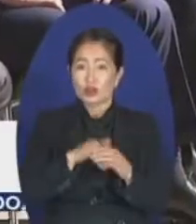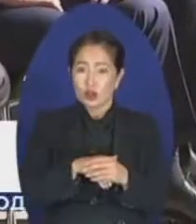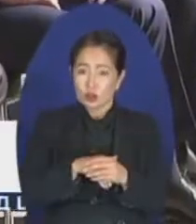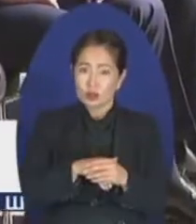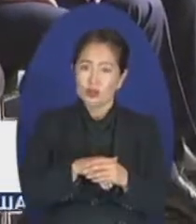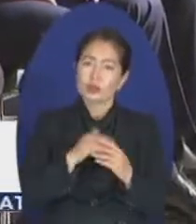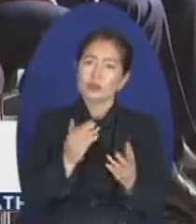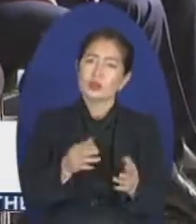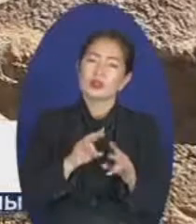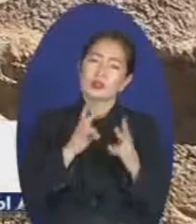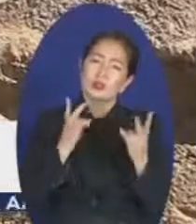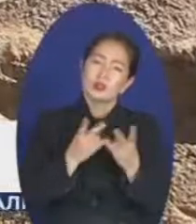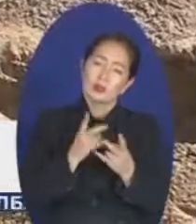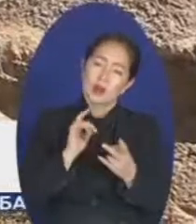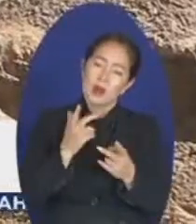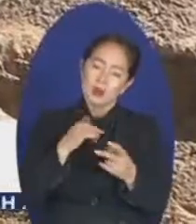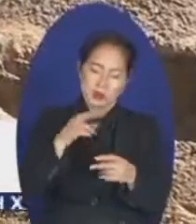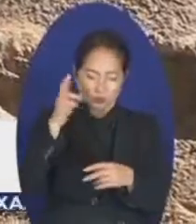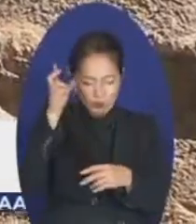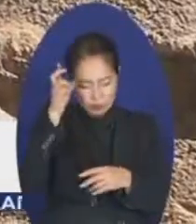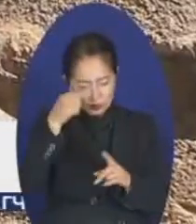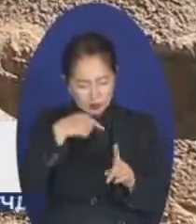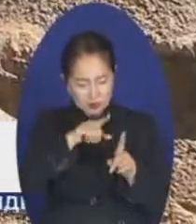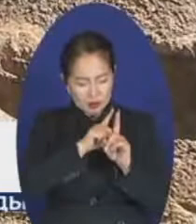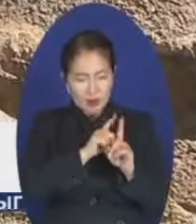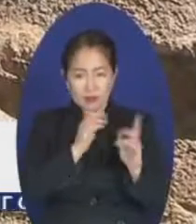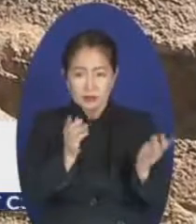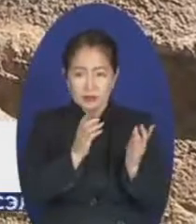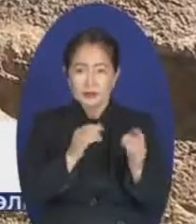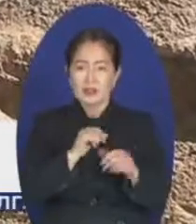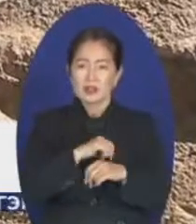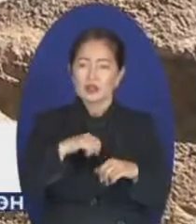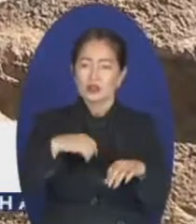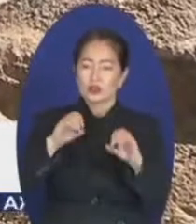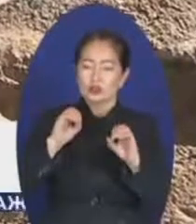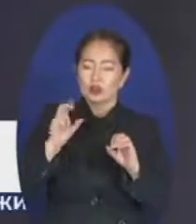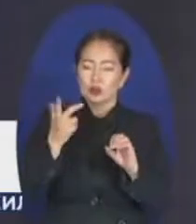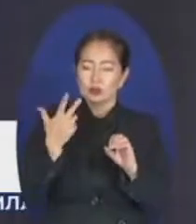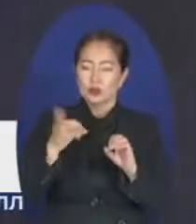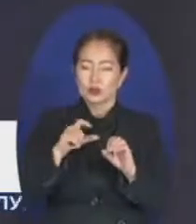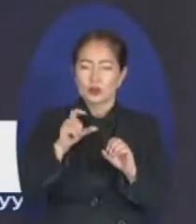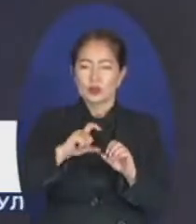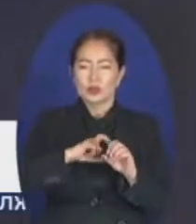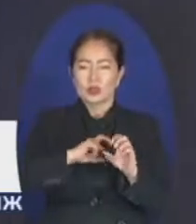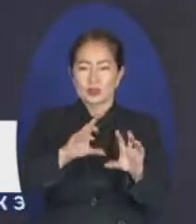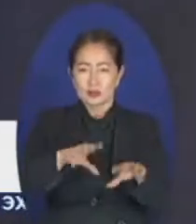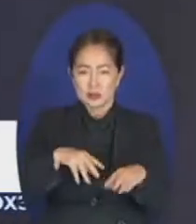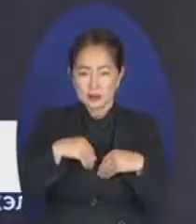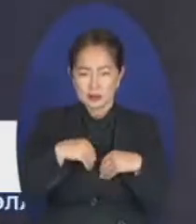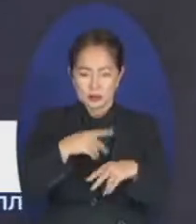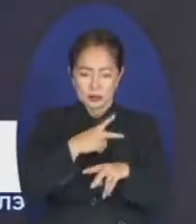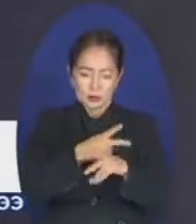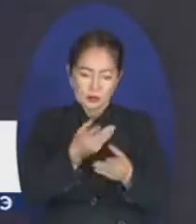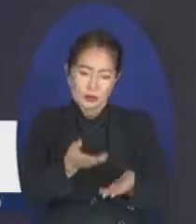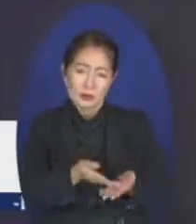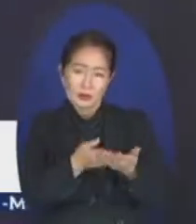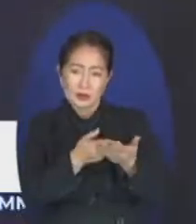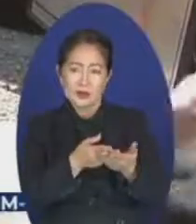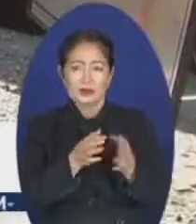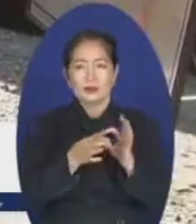юм а. Тэрбээр нийгмийн эрх зүйн боловсролоор соён гэгэрүүлэх, иргэдээ ёс зүйтэй, хүний эрхийн мэдрэмжтэй хуулаа дэдэлж сахин